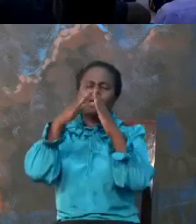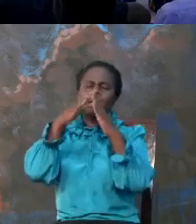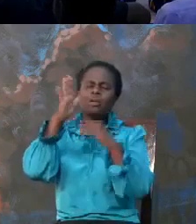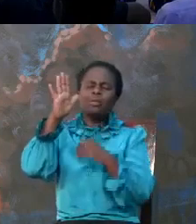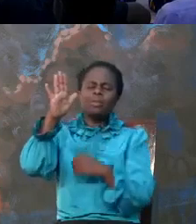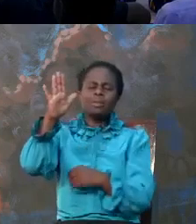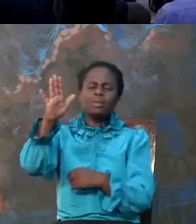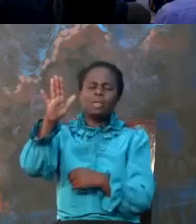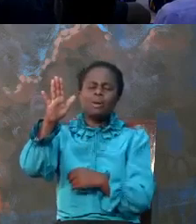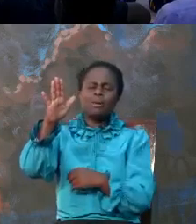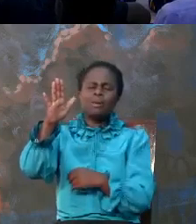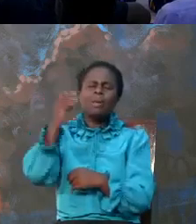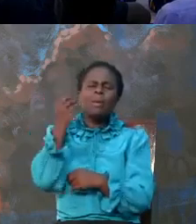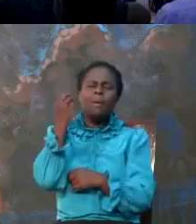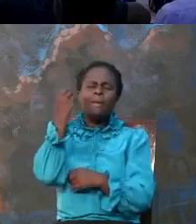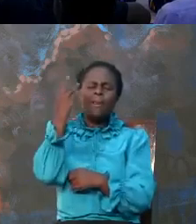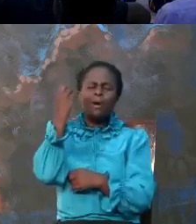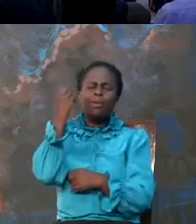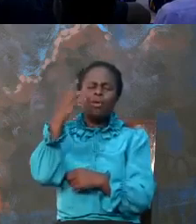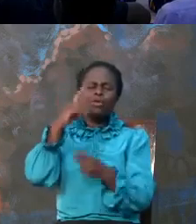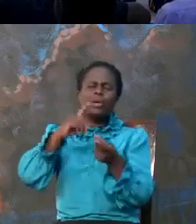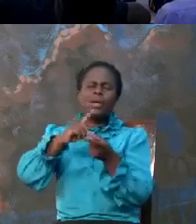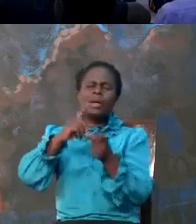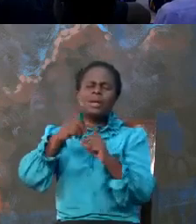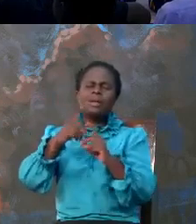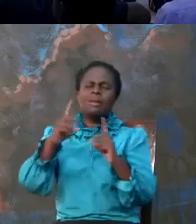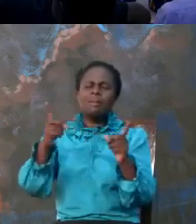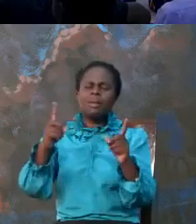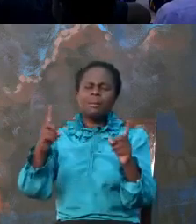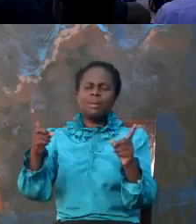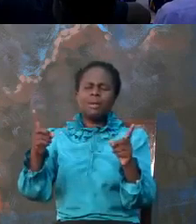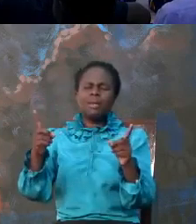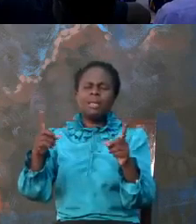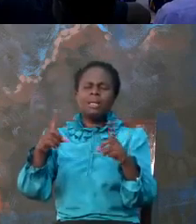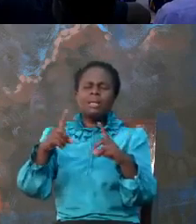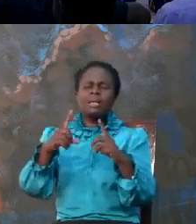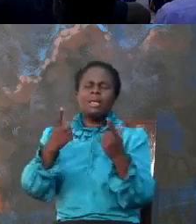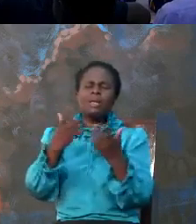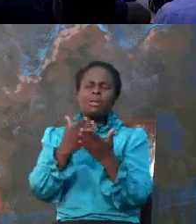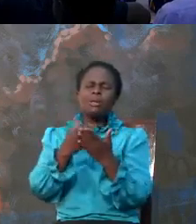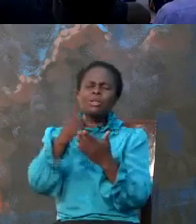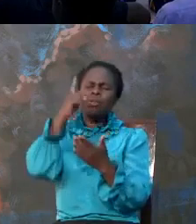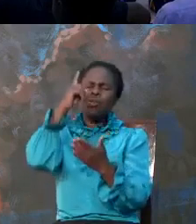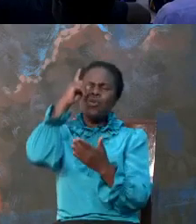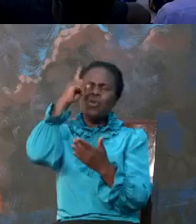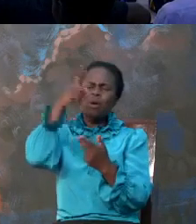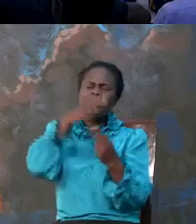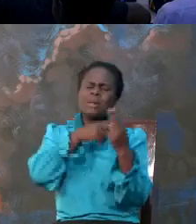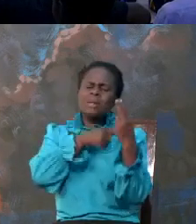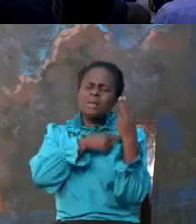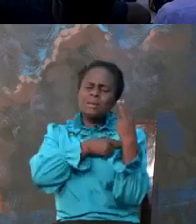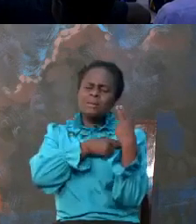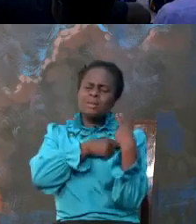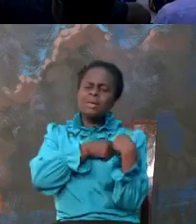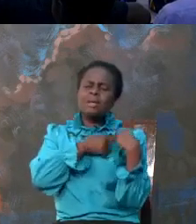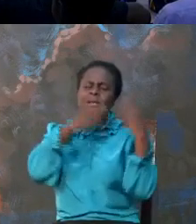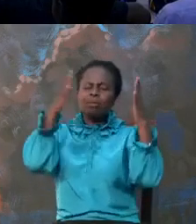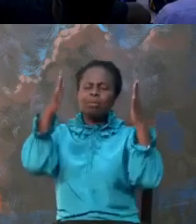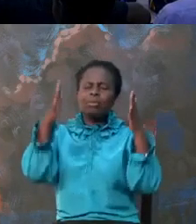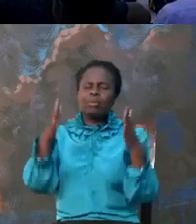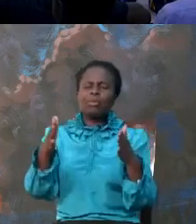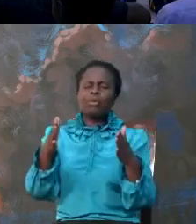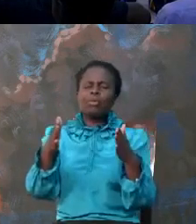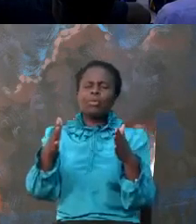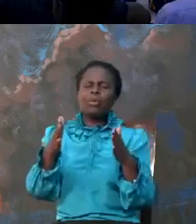zao. Magonjwa ya aina mbalimbali. Lakini kwa sababu wewe ni tabibu mkuu,